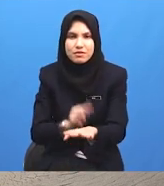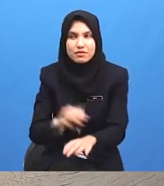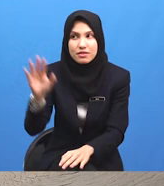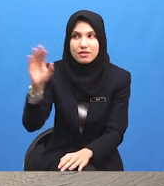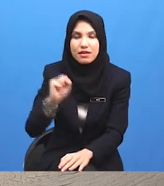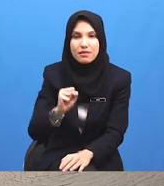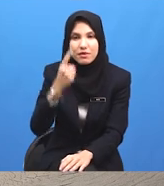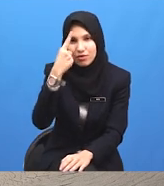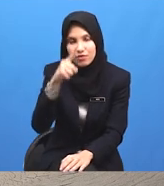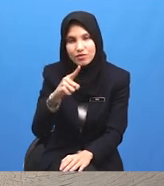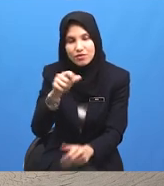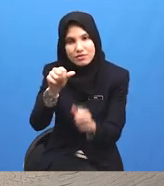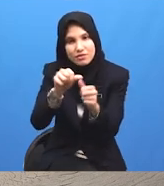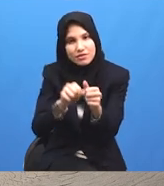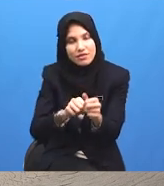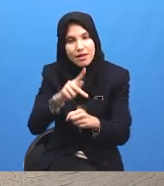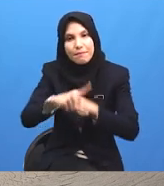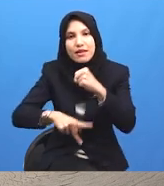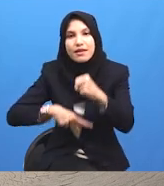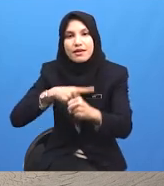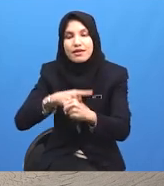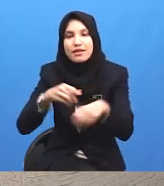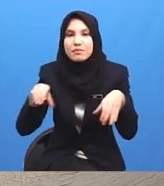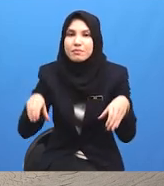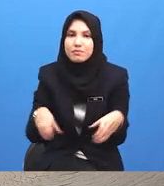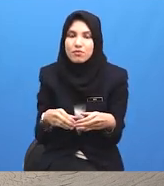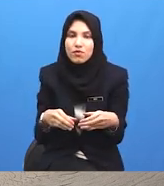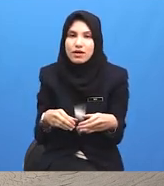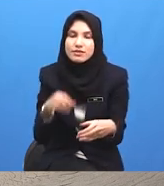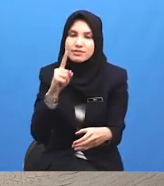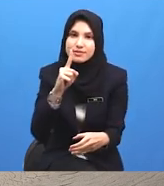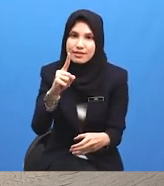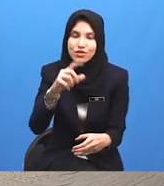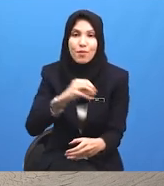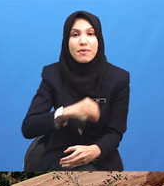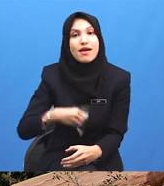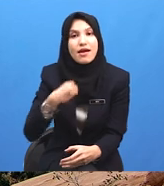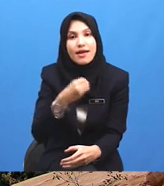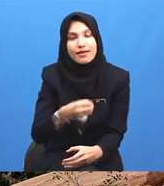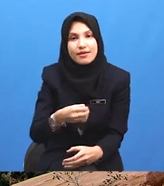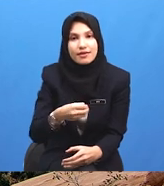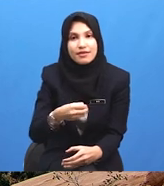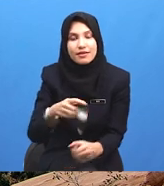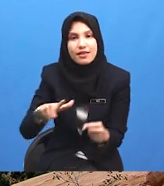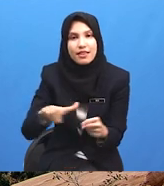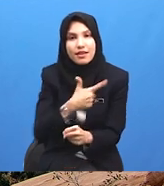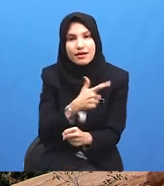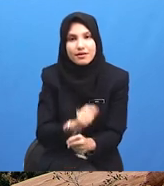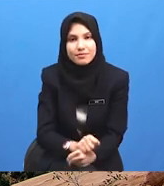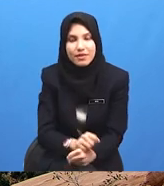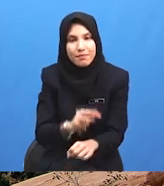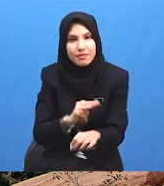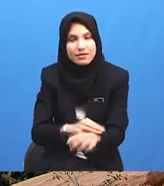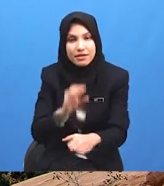diambil untuk setiap planet membuat satu peredaran lengkap. Dan masa